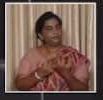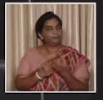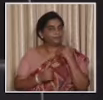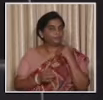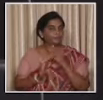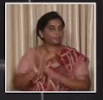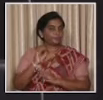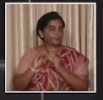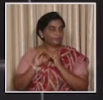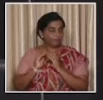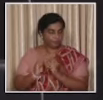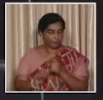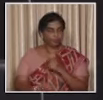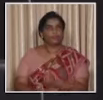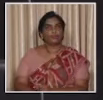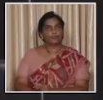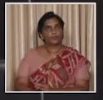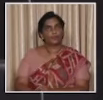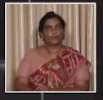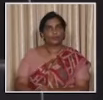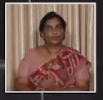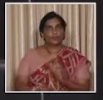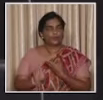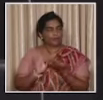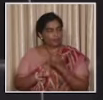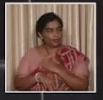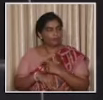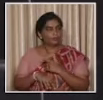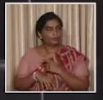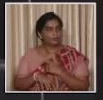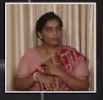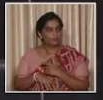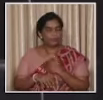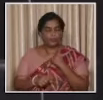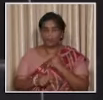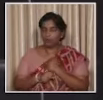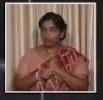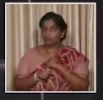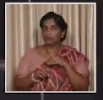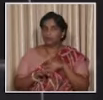கடந்த ஆட்சி காலத்திலே அமைச்சராக இருந்தவன் என்ற அடிப்படையிலும்